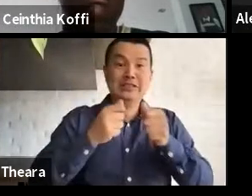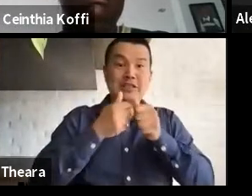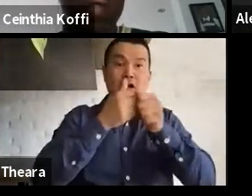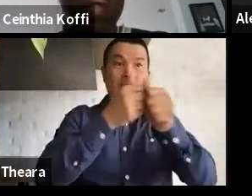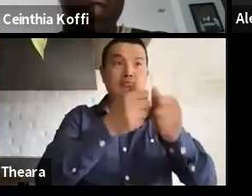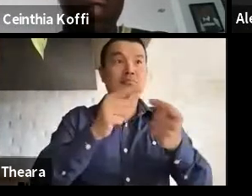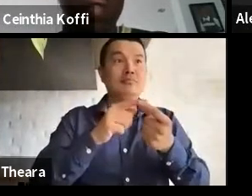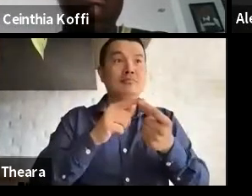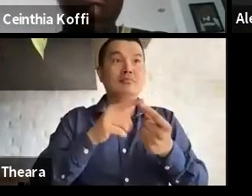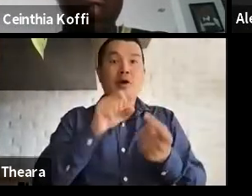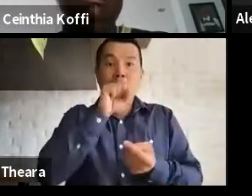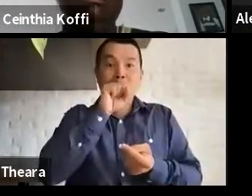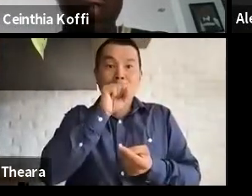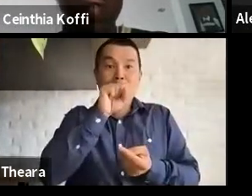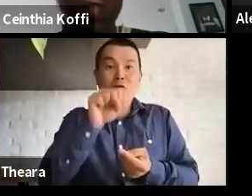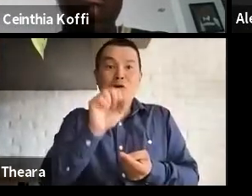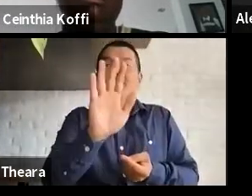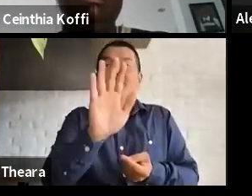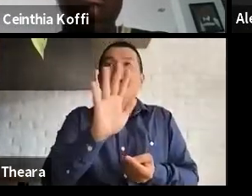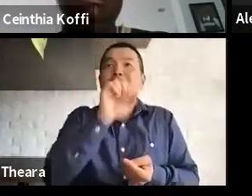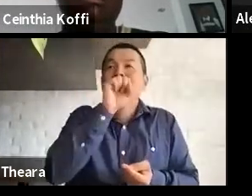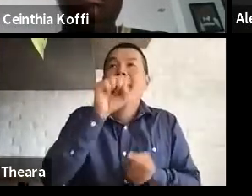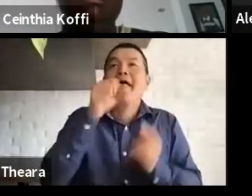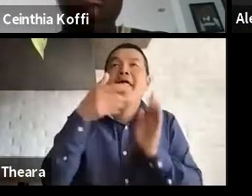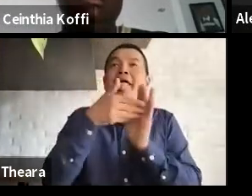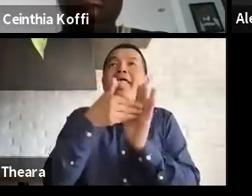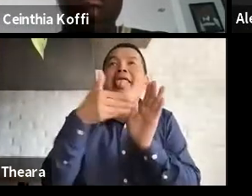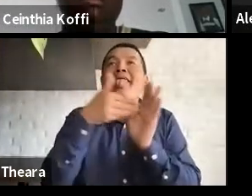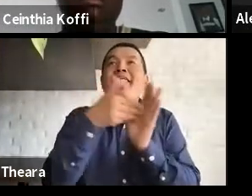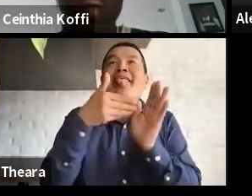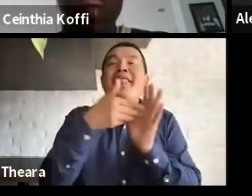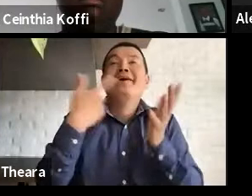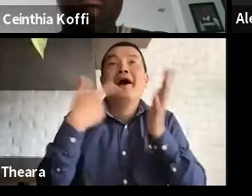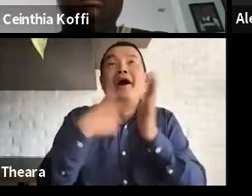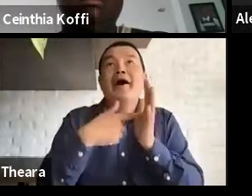Parce que la personne a changé de style